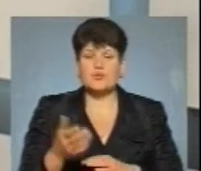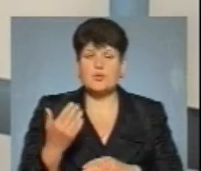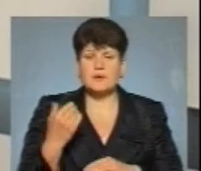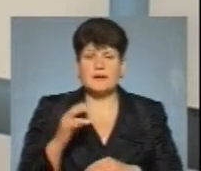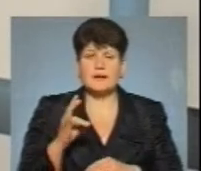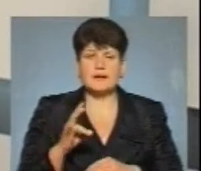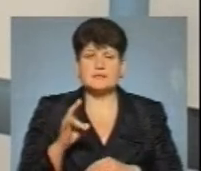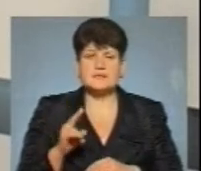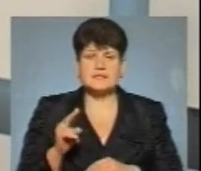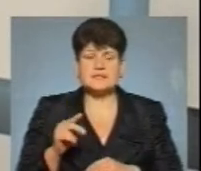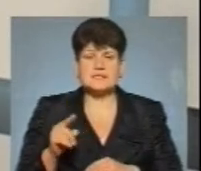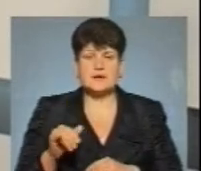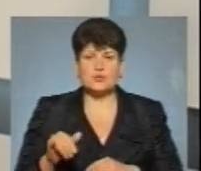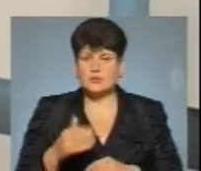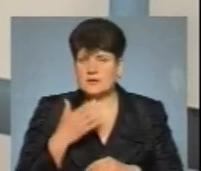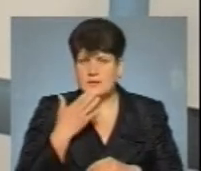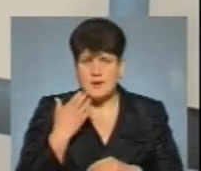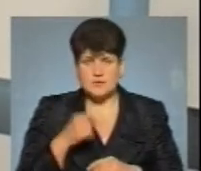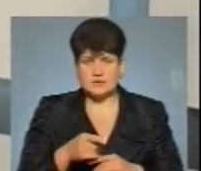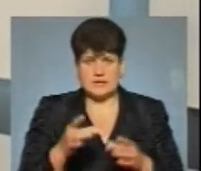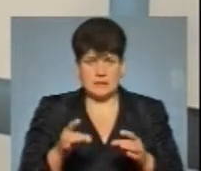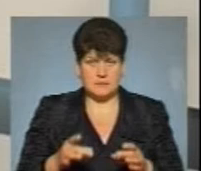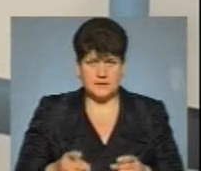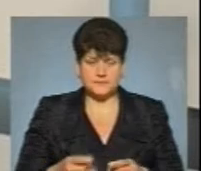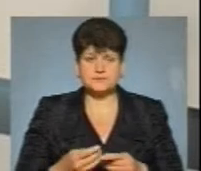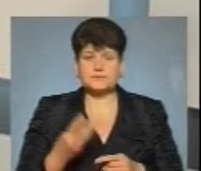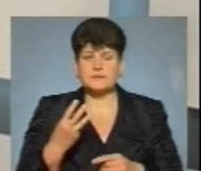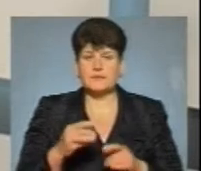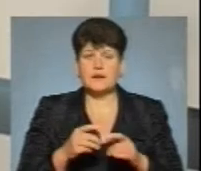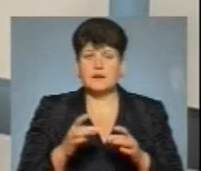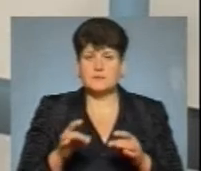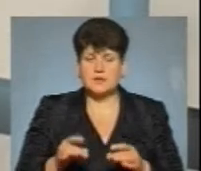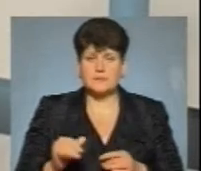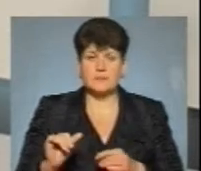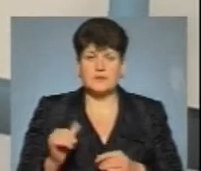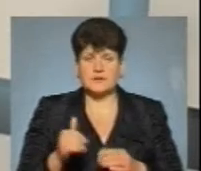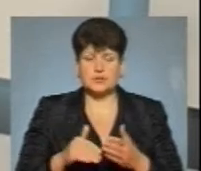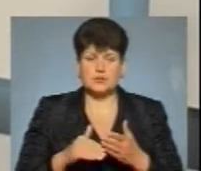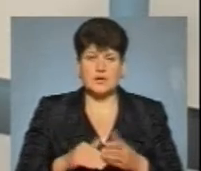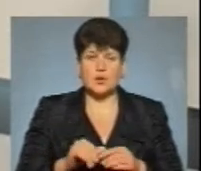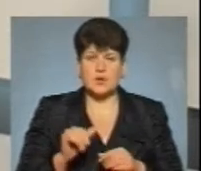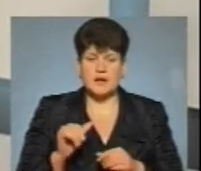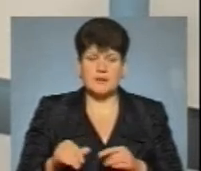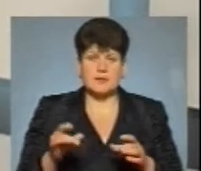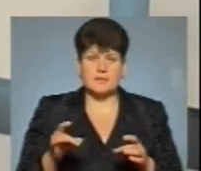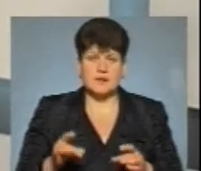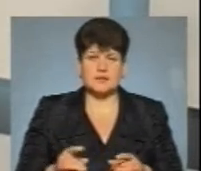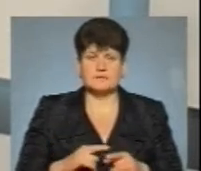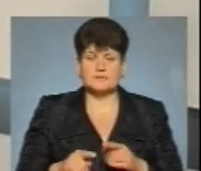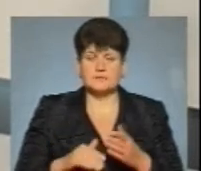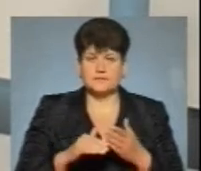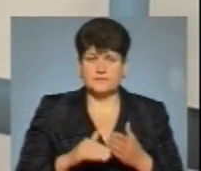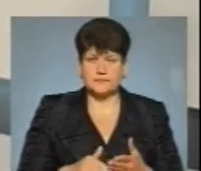мало таких пакетів. Тобто це є 3 пакети по стаціонарній допомозі і первинній, і окремий пакет по екстреній медичній допомозі.